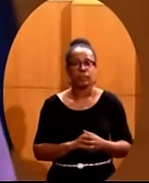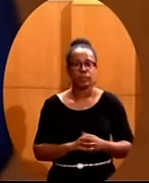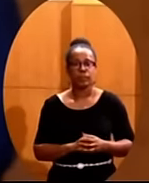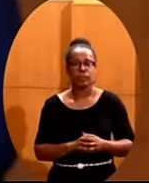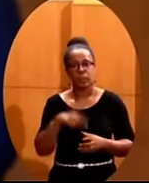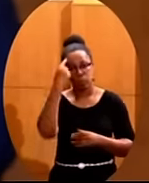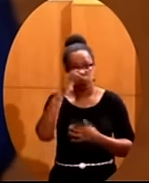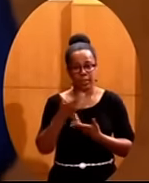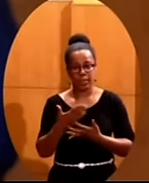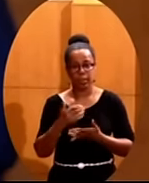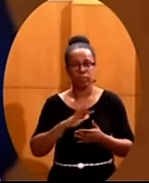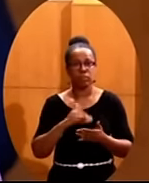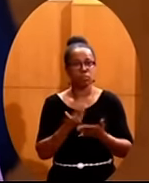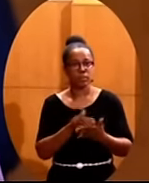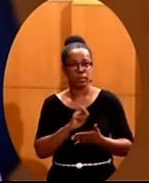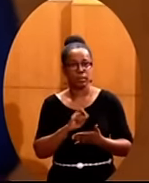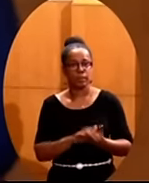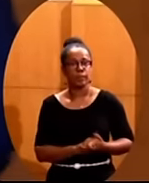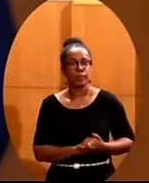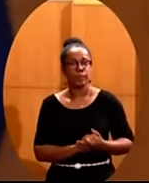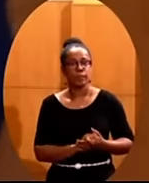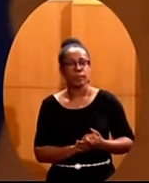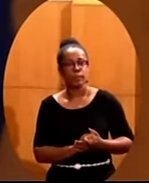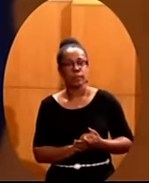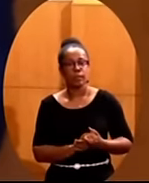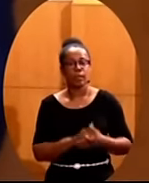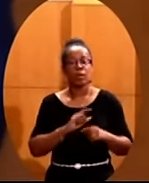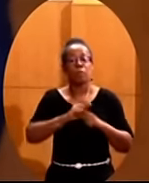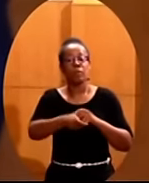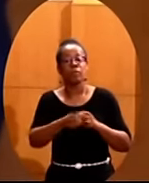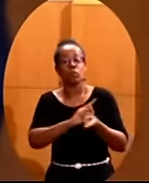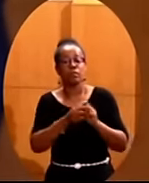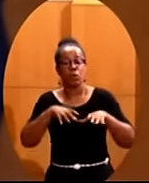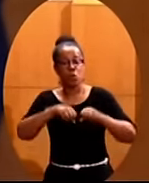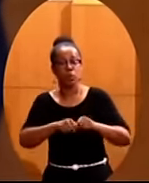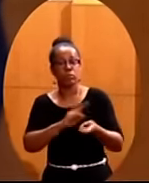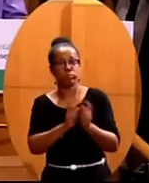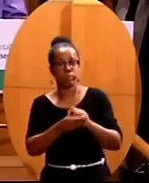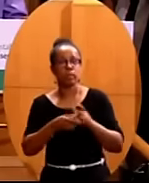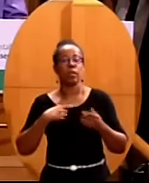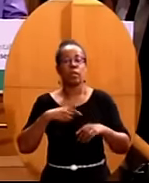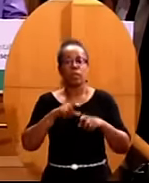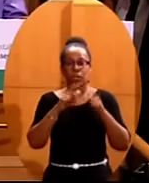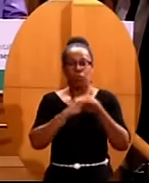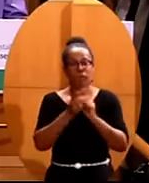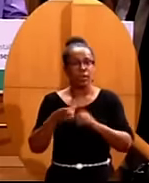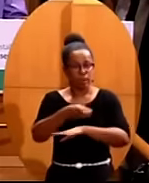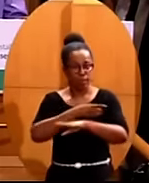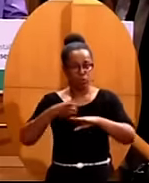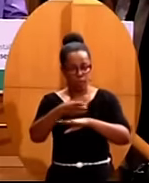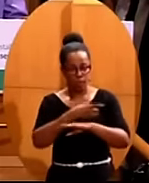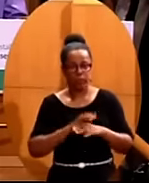o la Martinique passa du statut de colonie à celui de